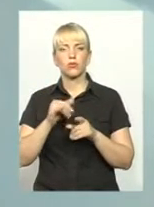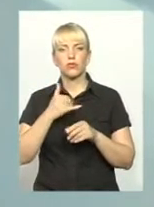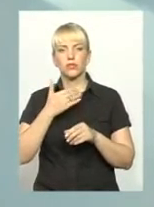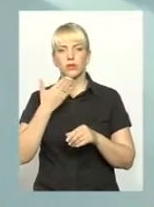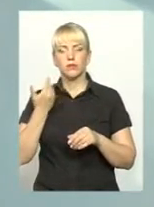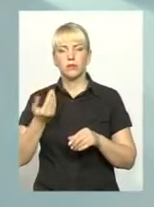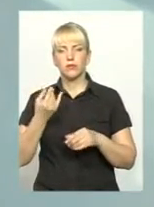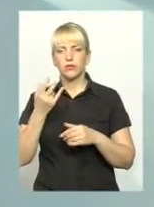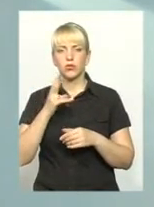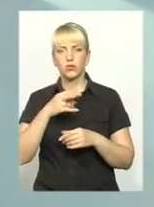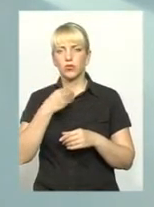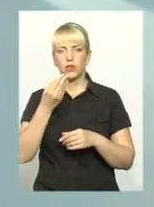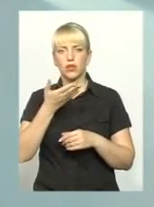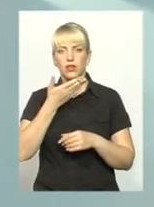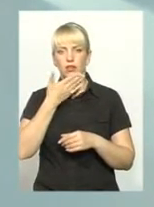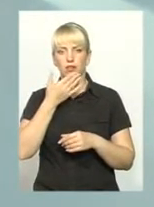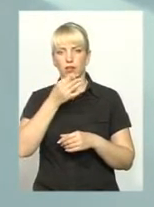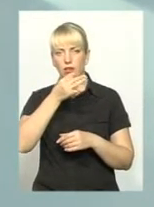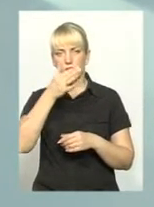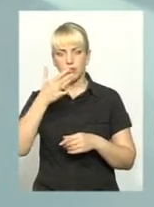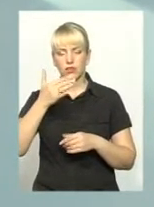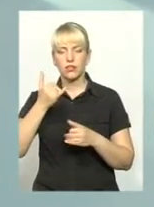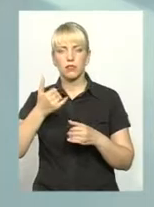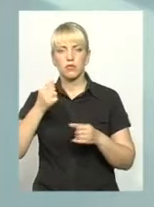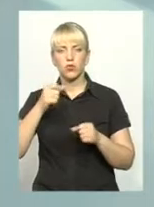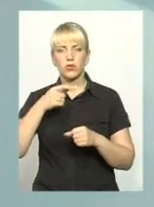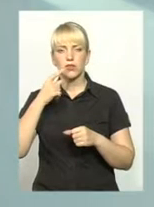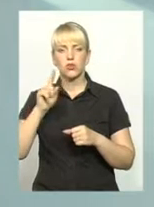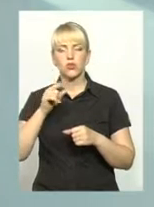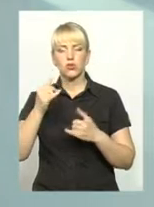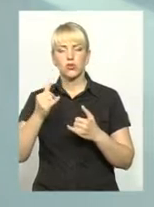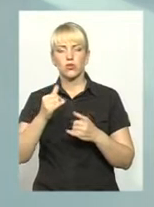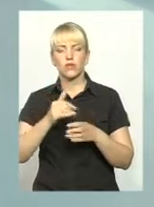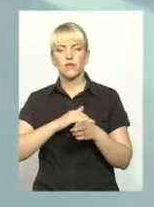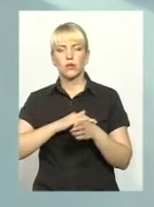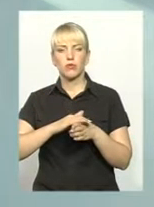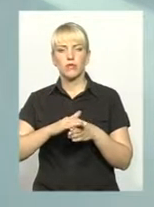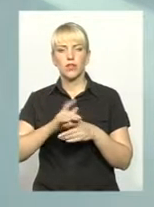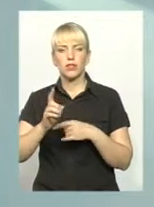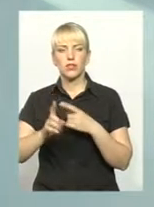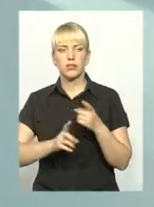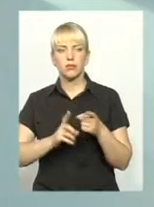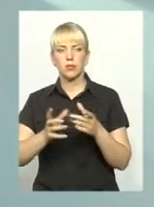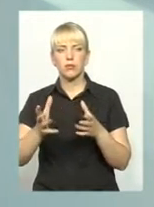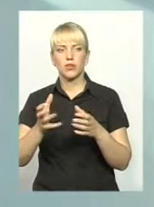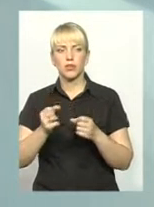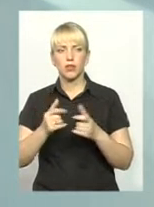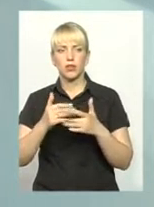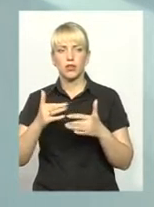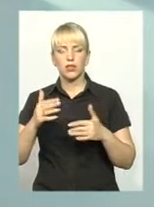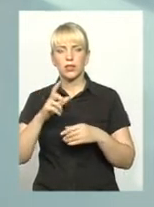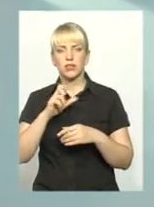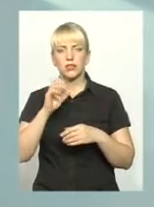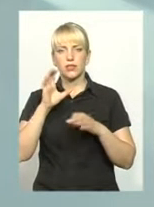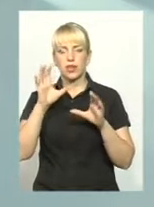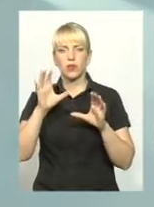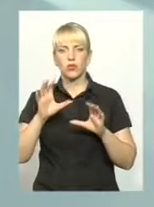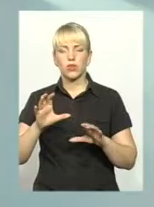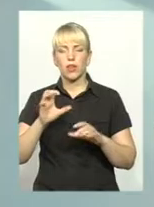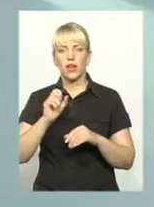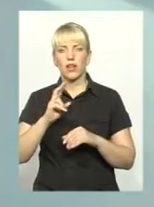дасть. Але можна сказати те, що сьогодні відбуваються зміни і прийняття різних законодавчих актів, що дають